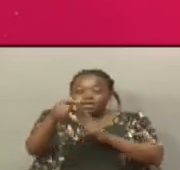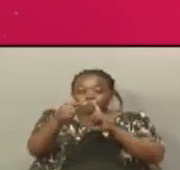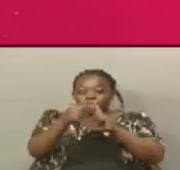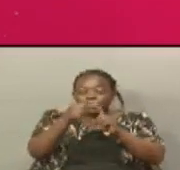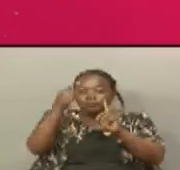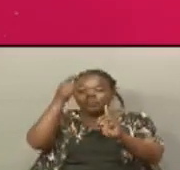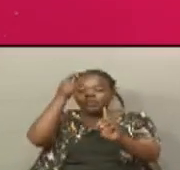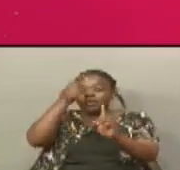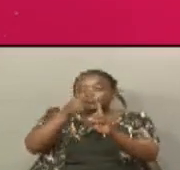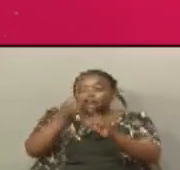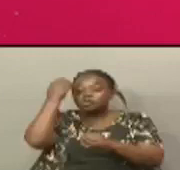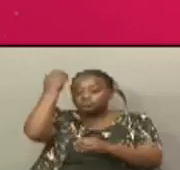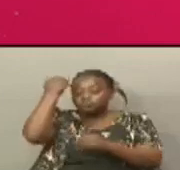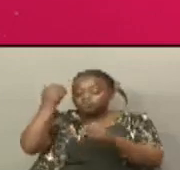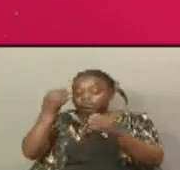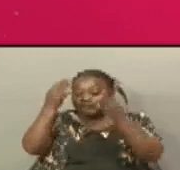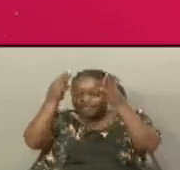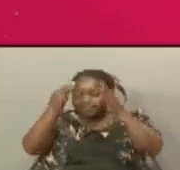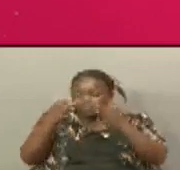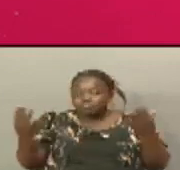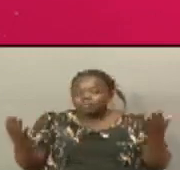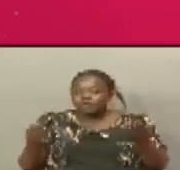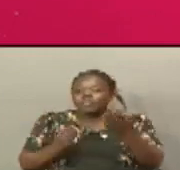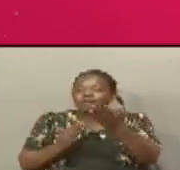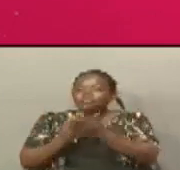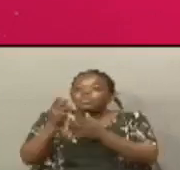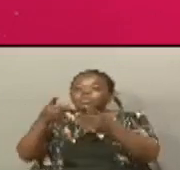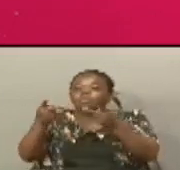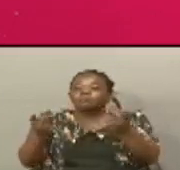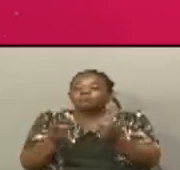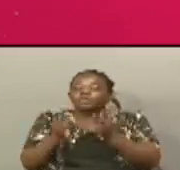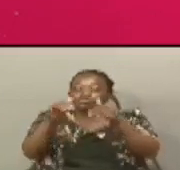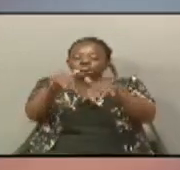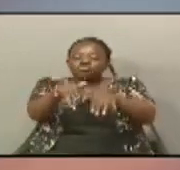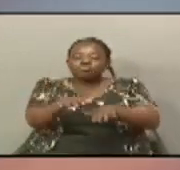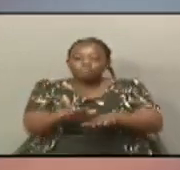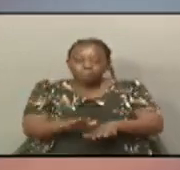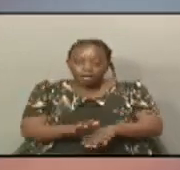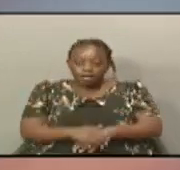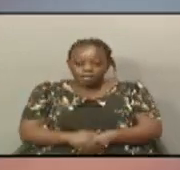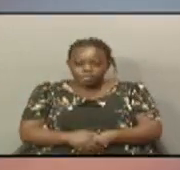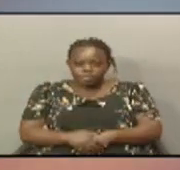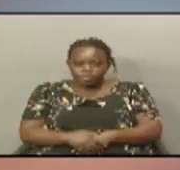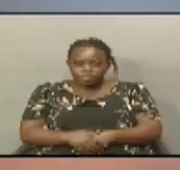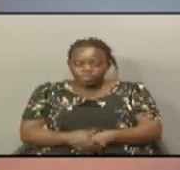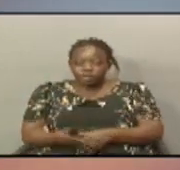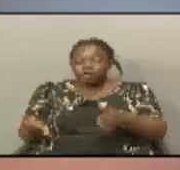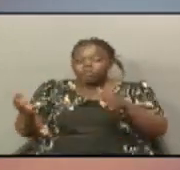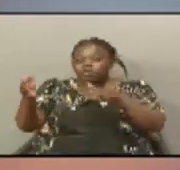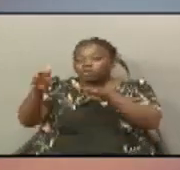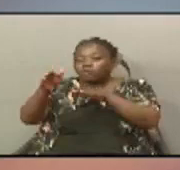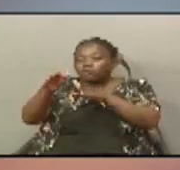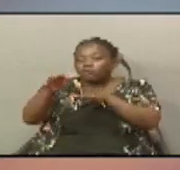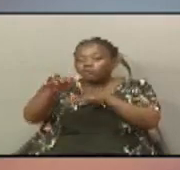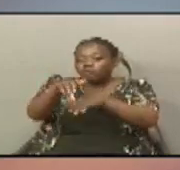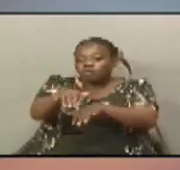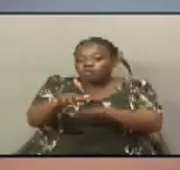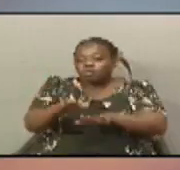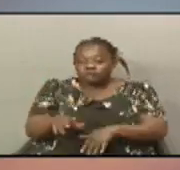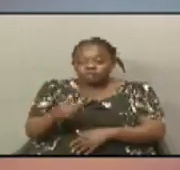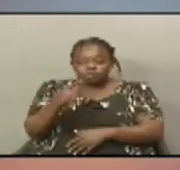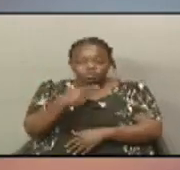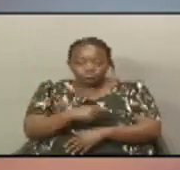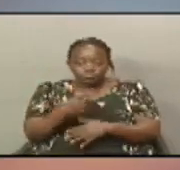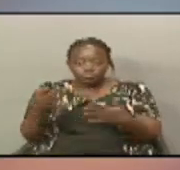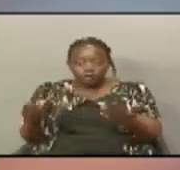kooti emaze okusalawo we watuufu okuziika omugenzi. Okuziika badde omulamuzi wa kooti ensukulu mu Siteera Arakyamako